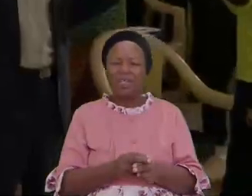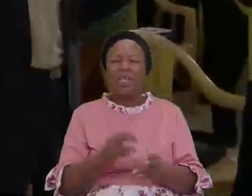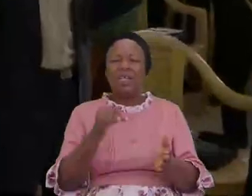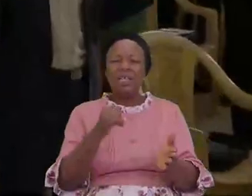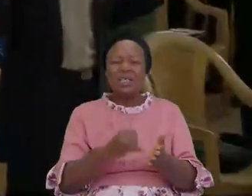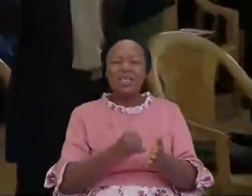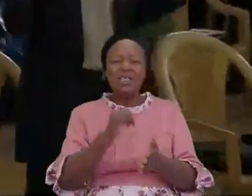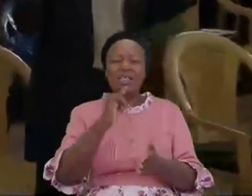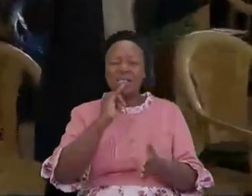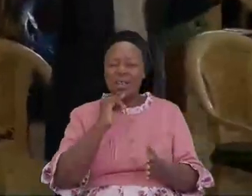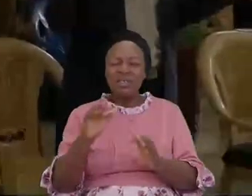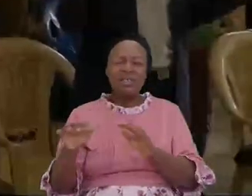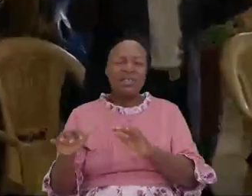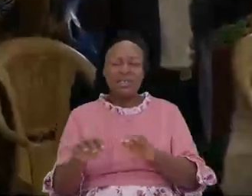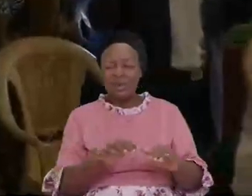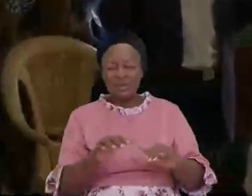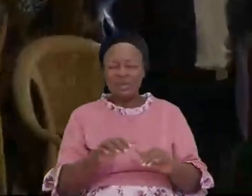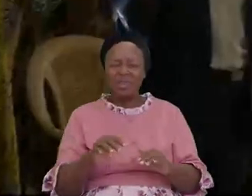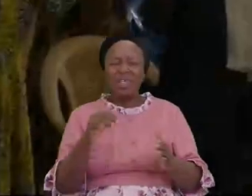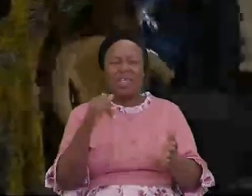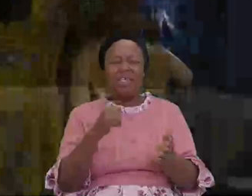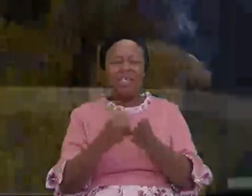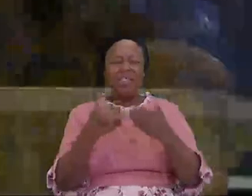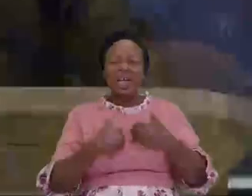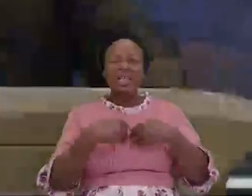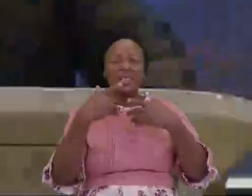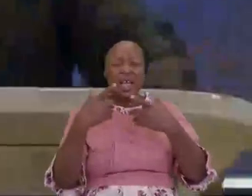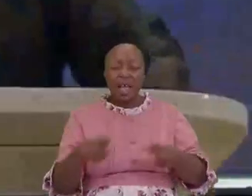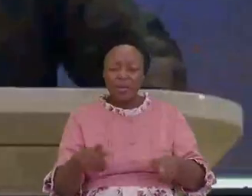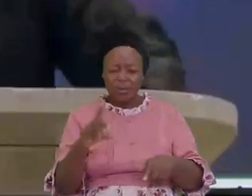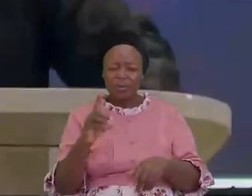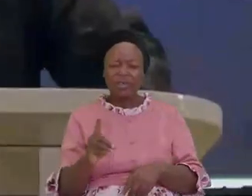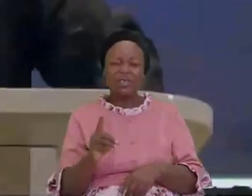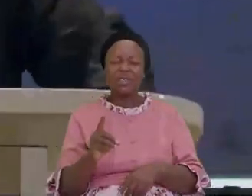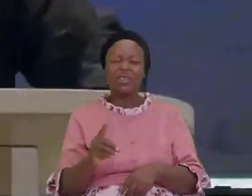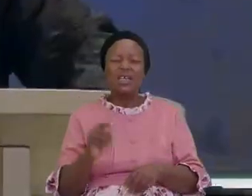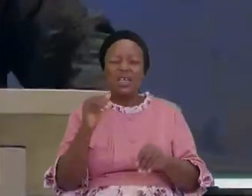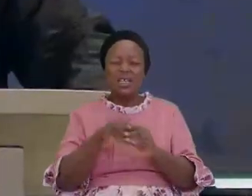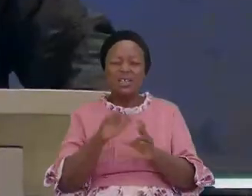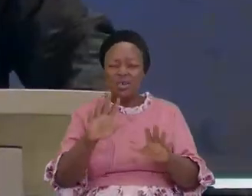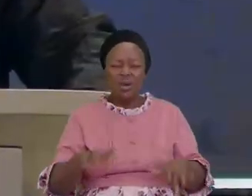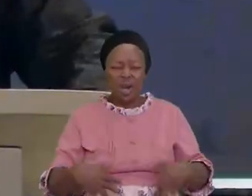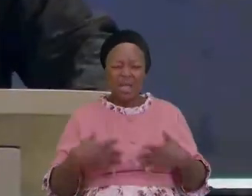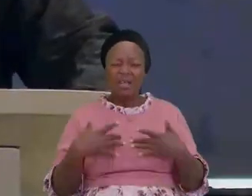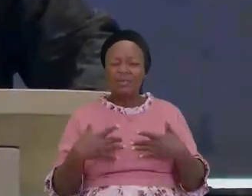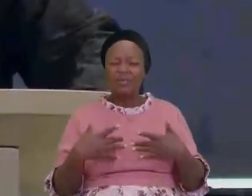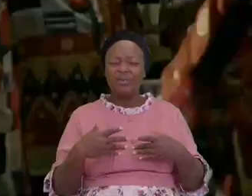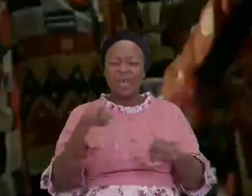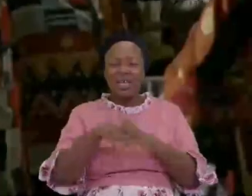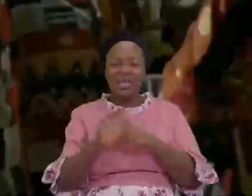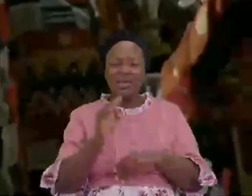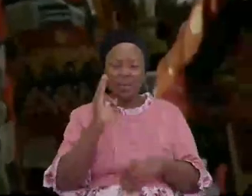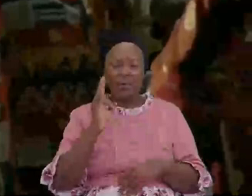C'est fait! C'est fait! Dans ta vie, dans